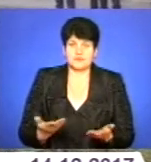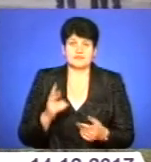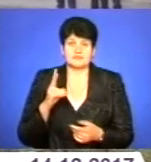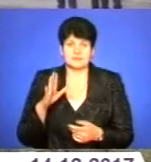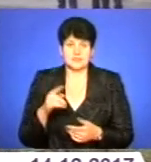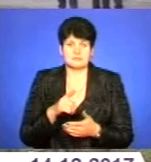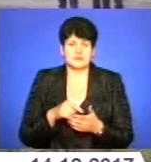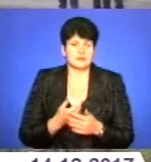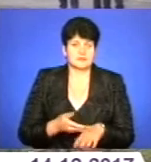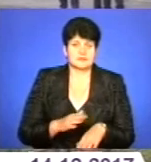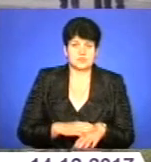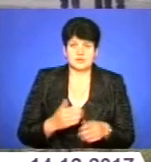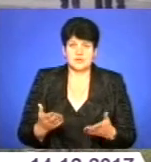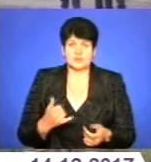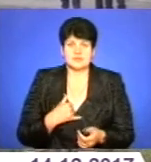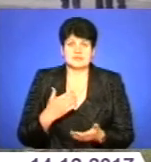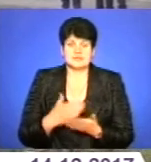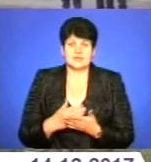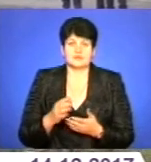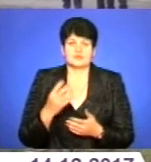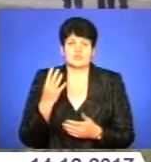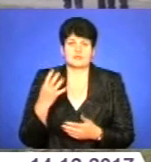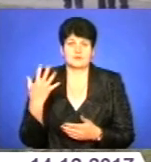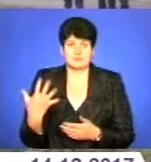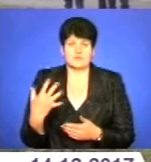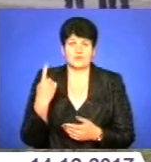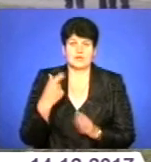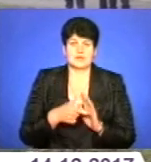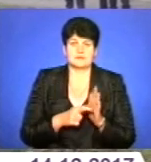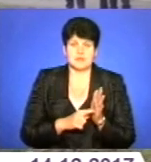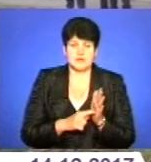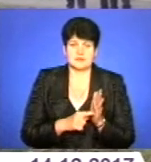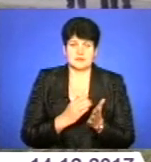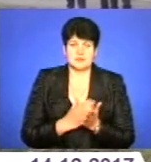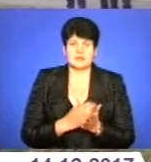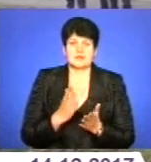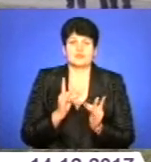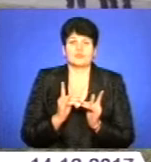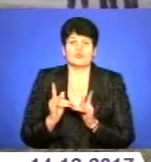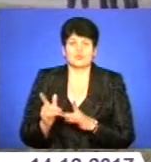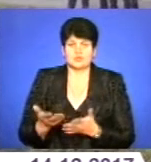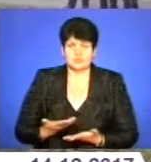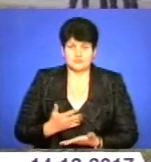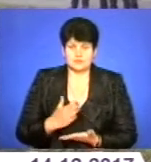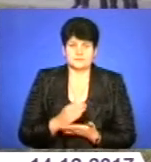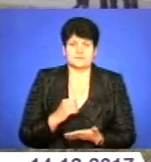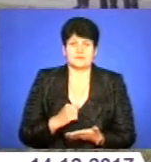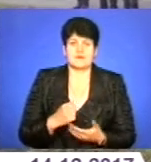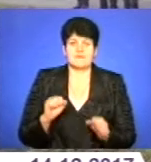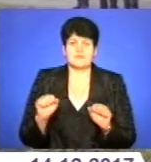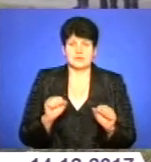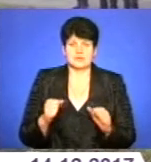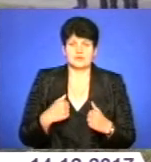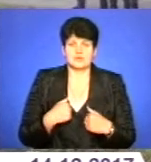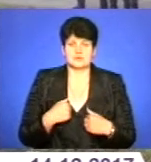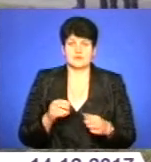дуже тяжке, тому що у нас є такі, що по 4 або 5 в одній кімнаті є. Є такі, що в гуртожитках живуть. Влада до нас нормально відноситься,